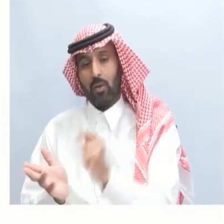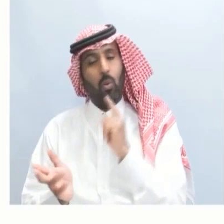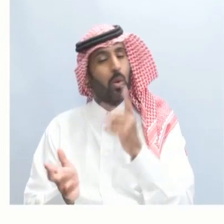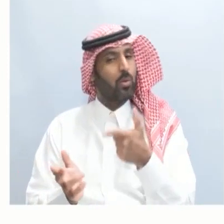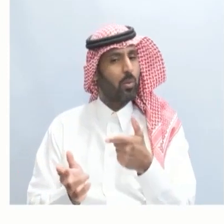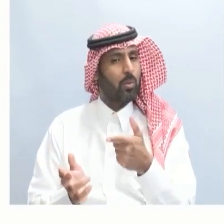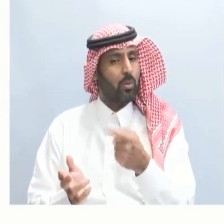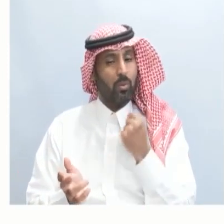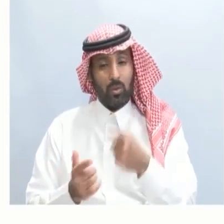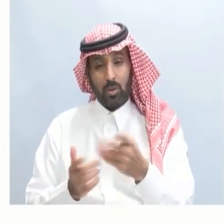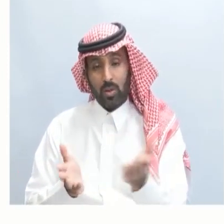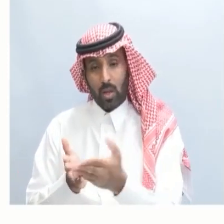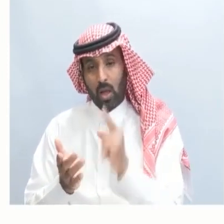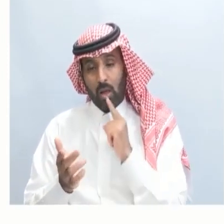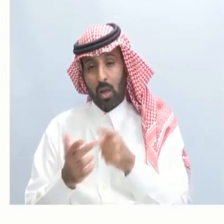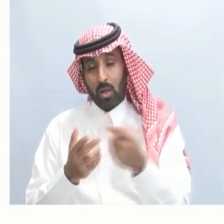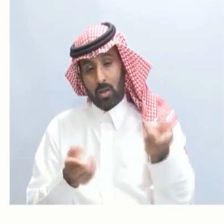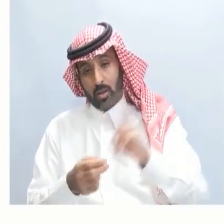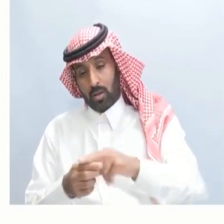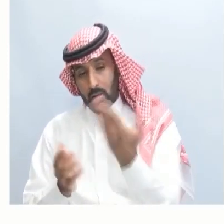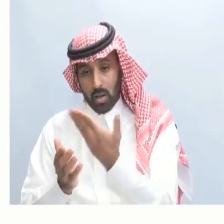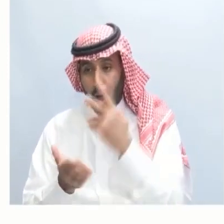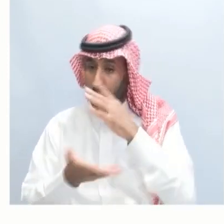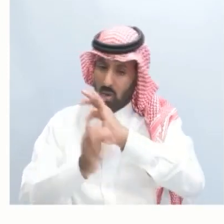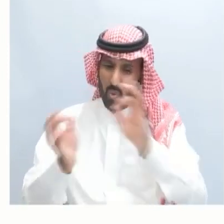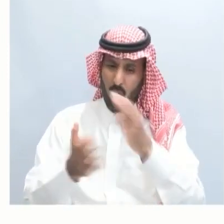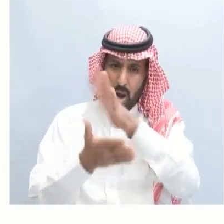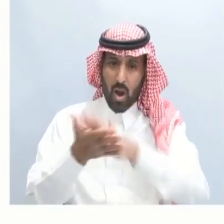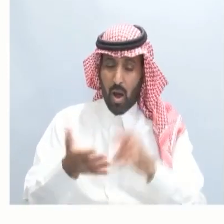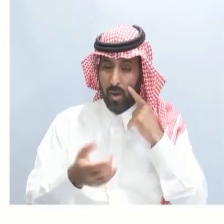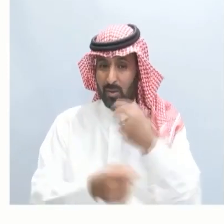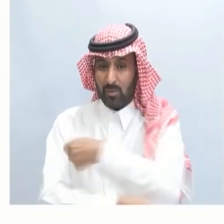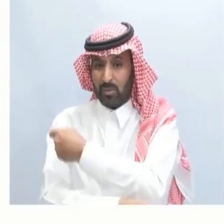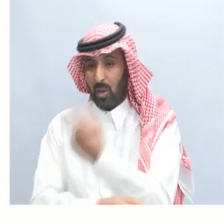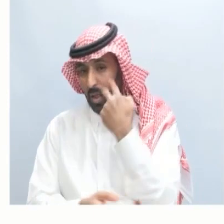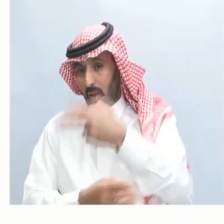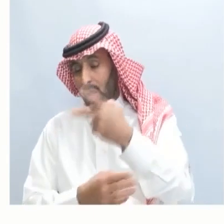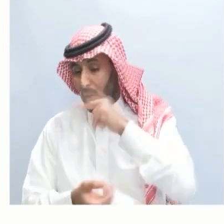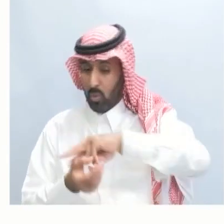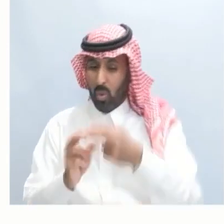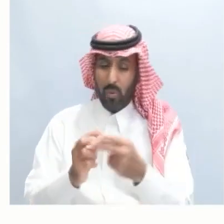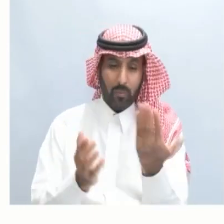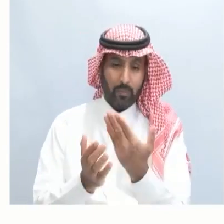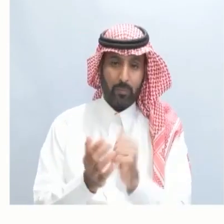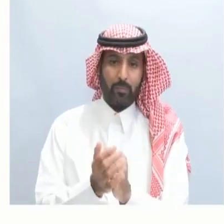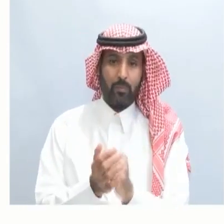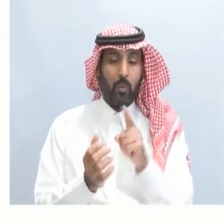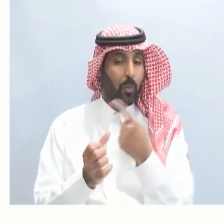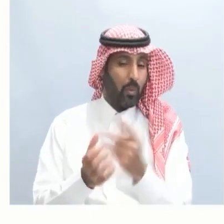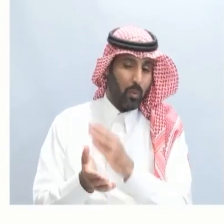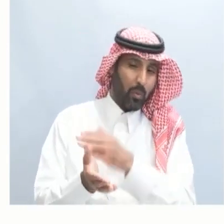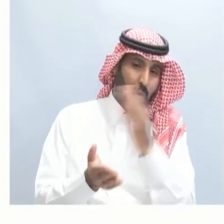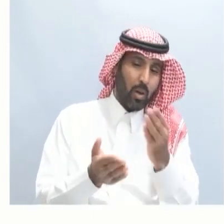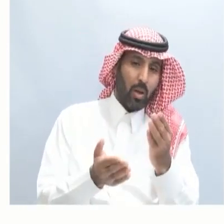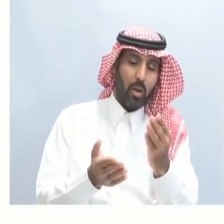المطلوب المطلوب الان ارجع لقراءتي كامله التي اخذتها من تجربه العمليه واقوم بتحويل كافه القراءات من ماذا